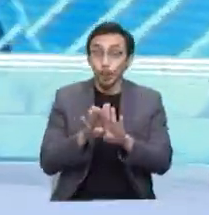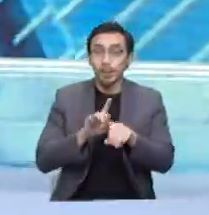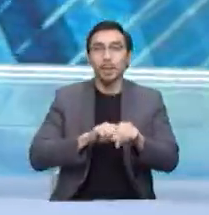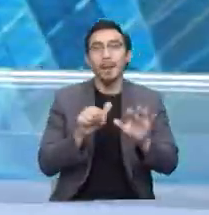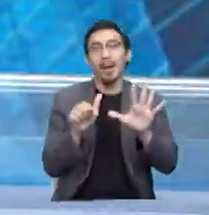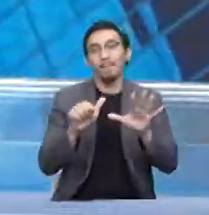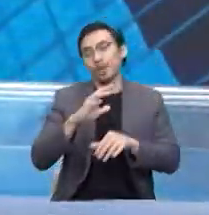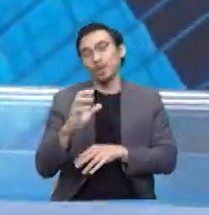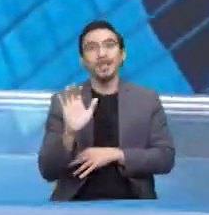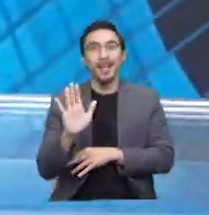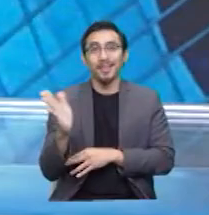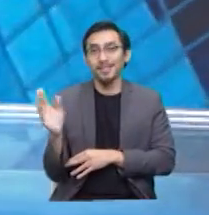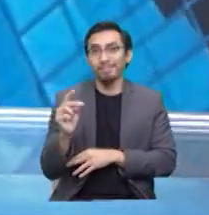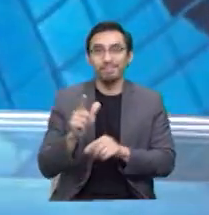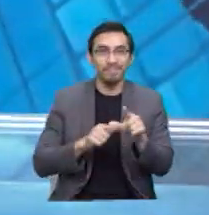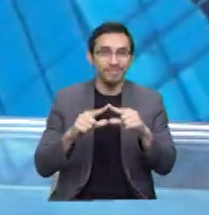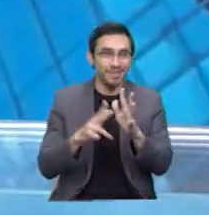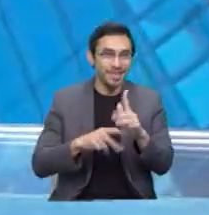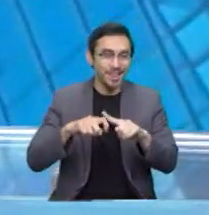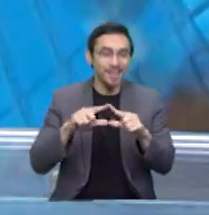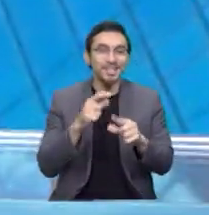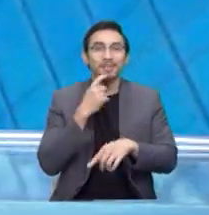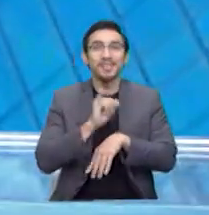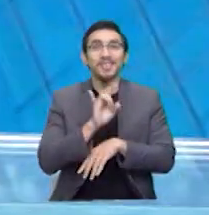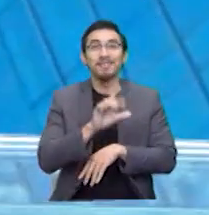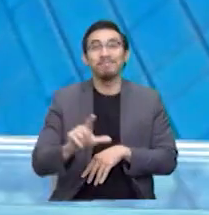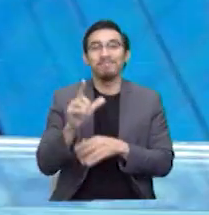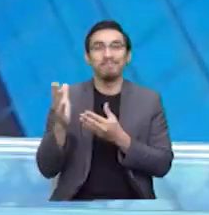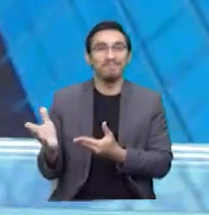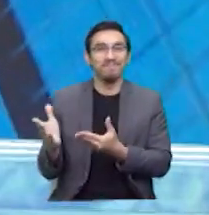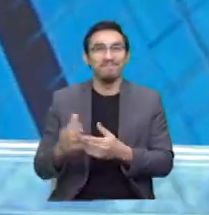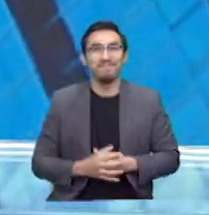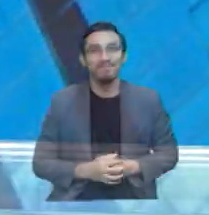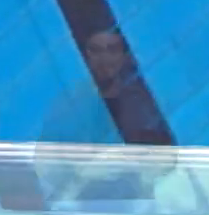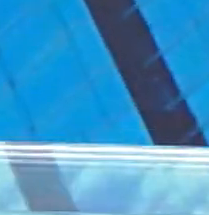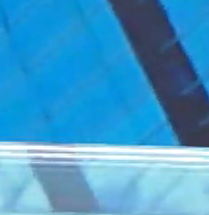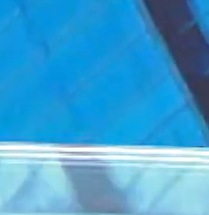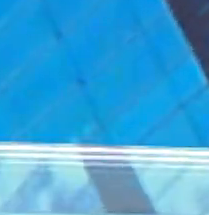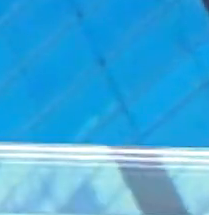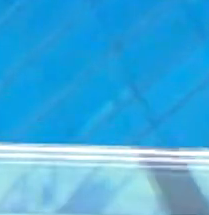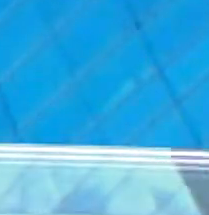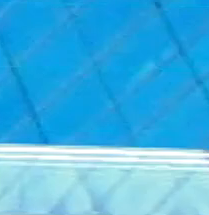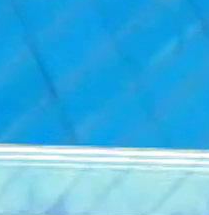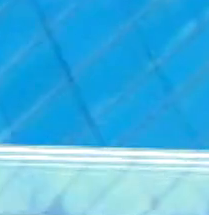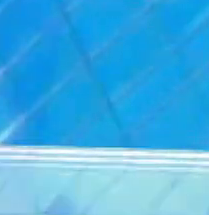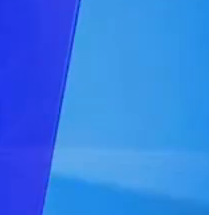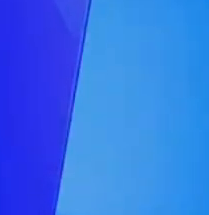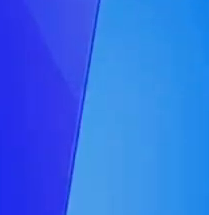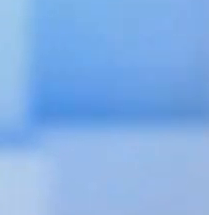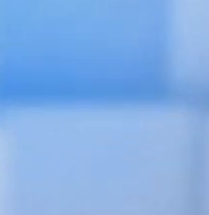pukul 18 petang nanti. Bersama saya, inilah seputar iNews Siang selengkapnya.